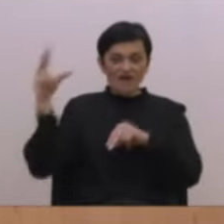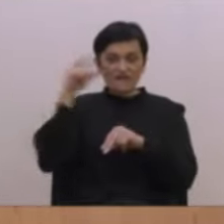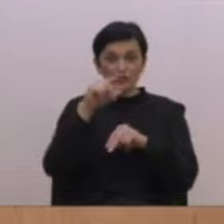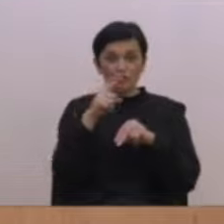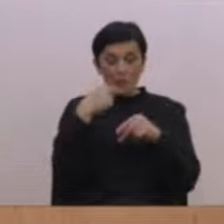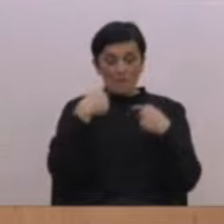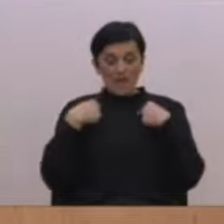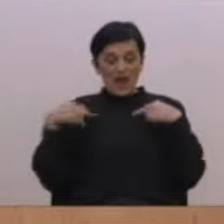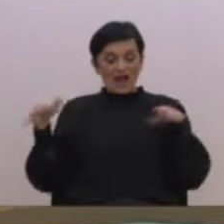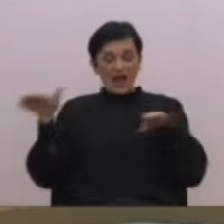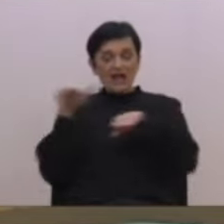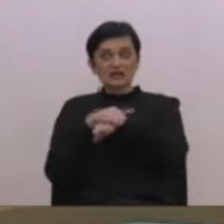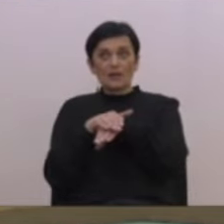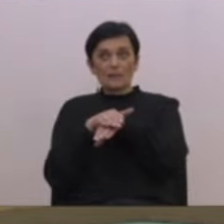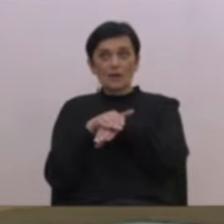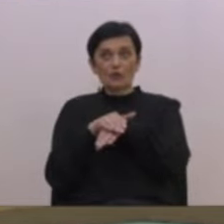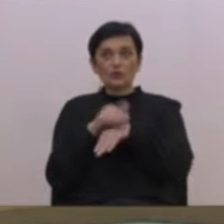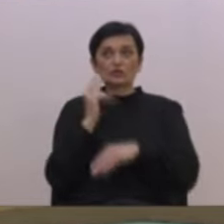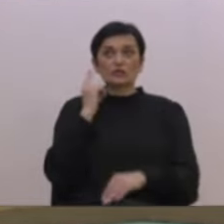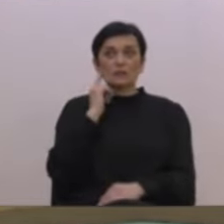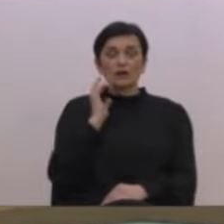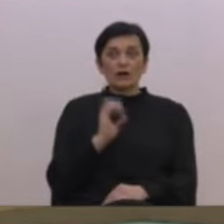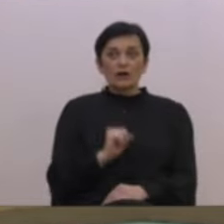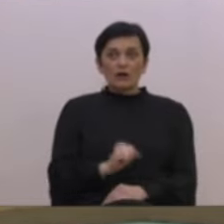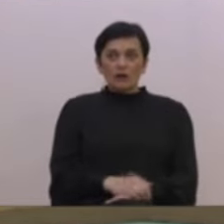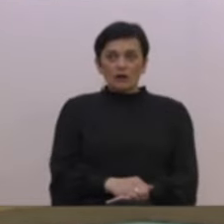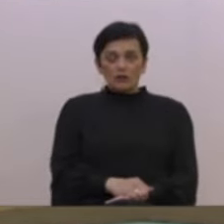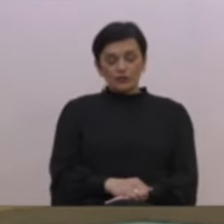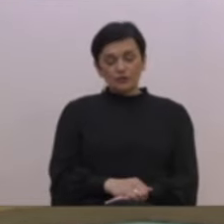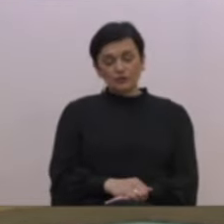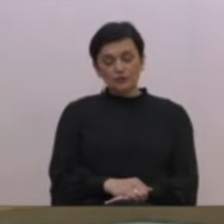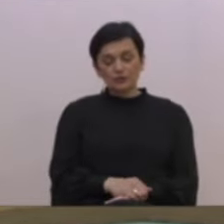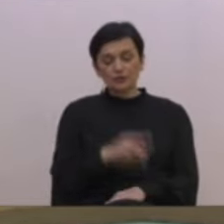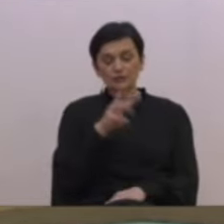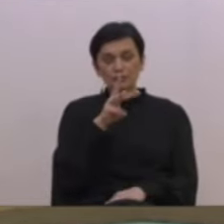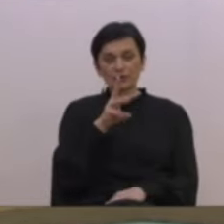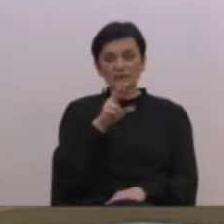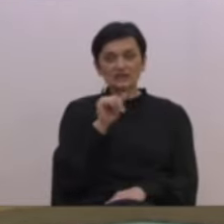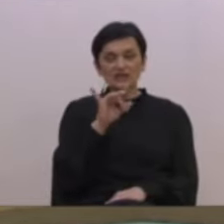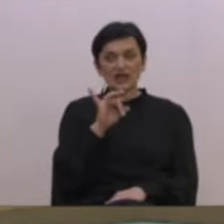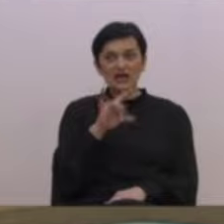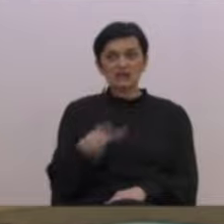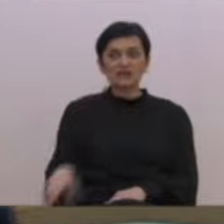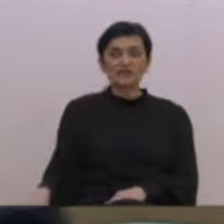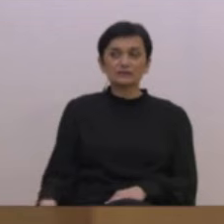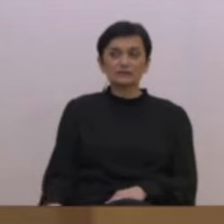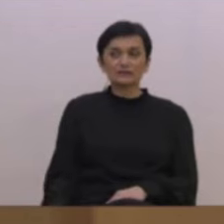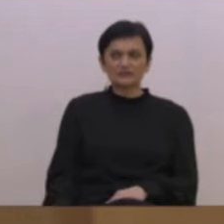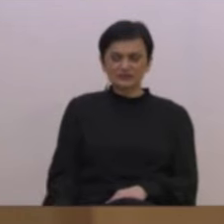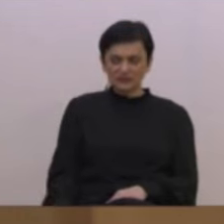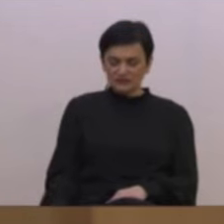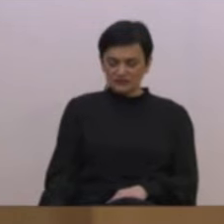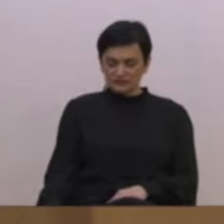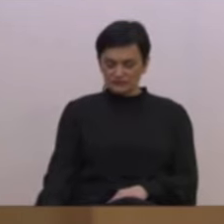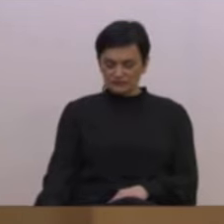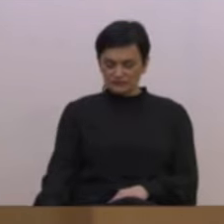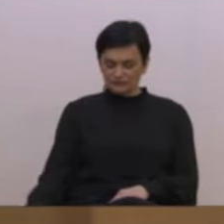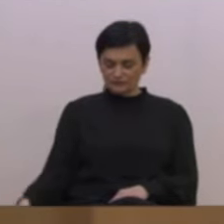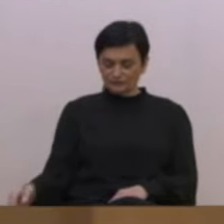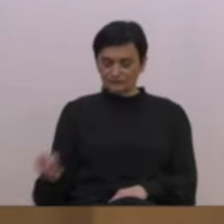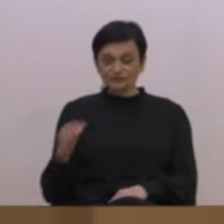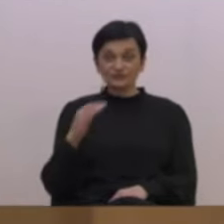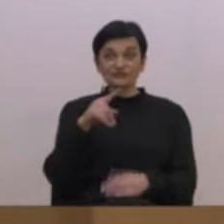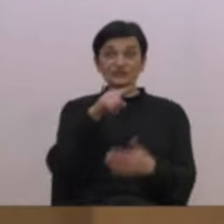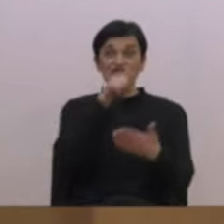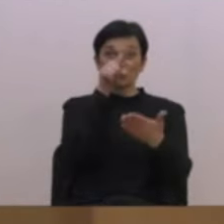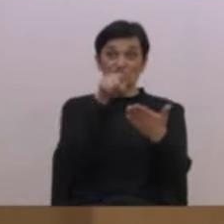გადამფარონ. Mamukam Dinaradze. ეს იგი